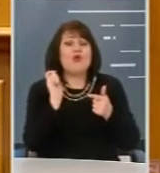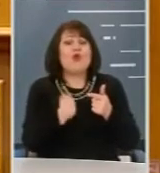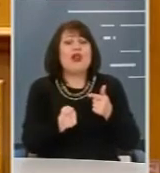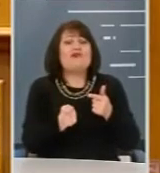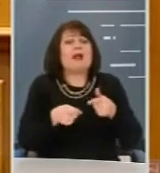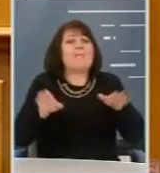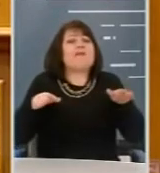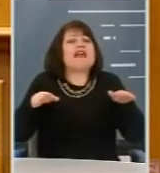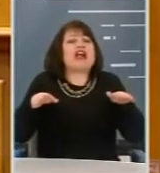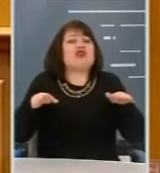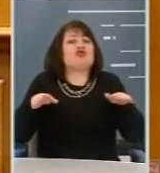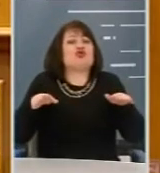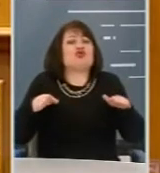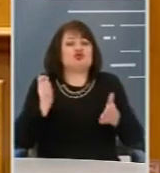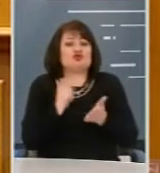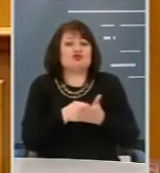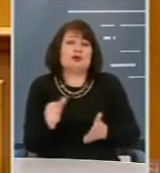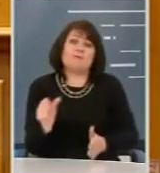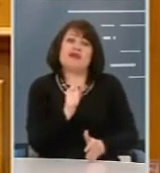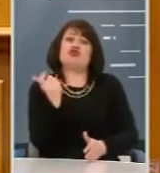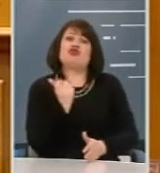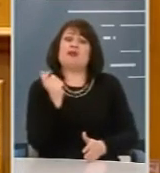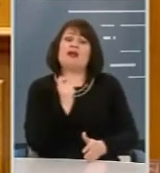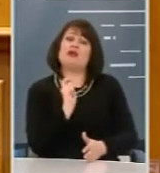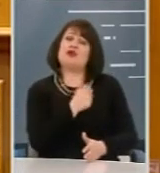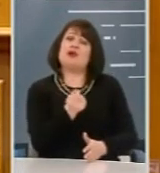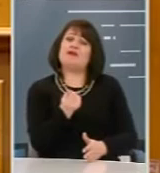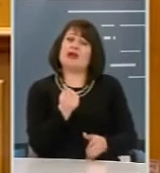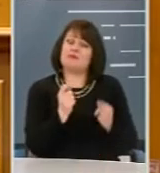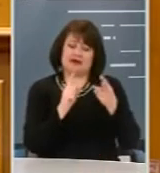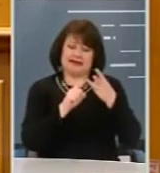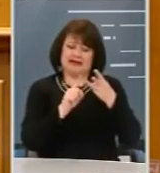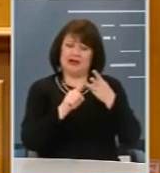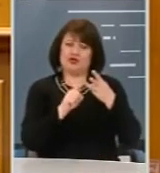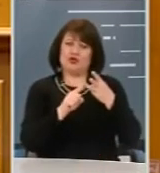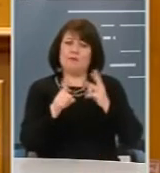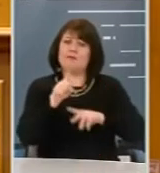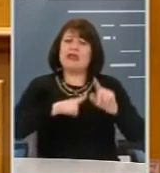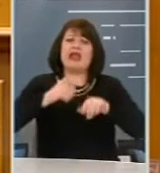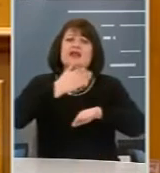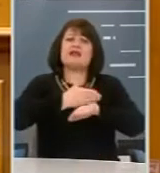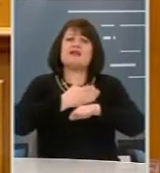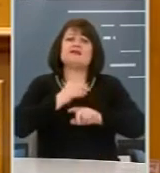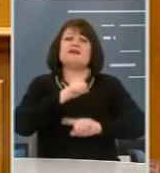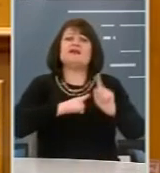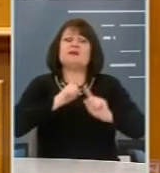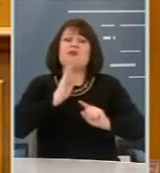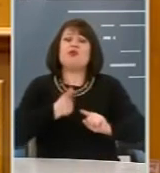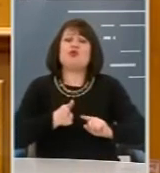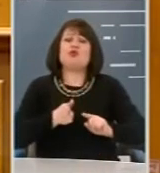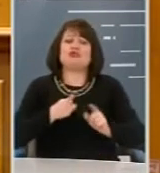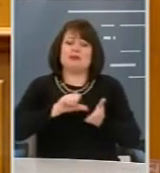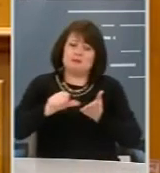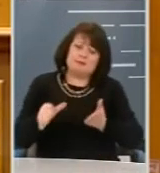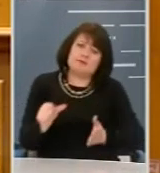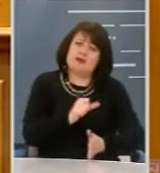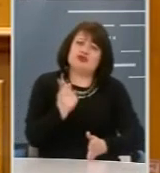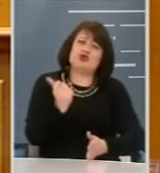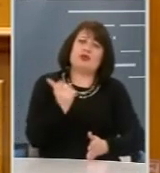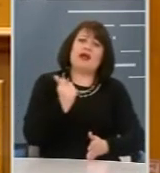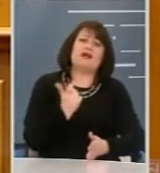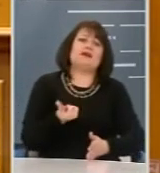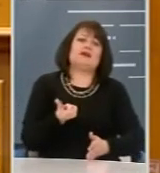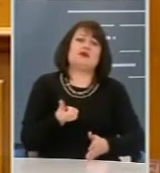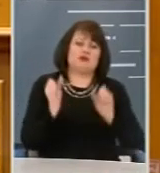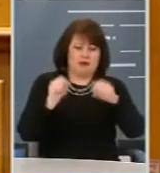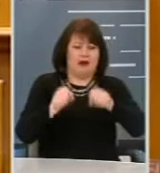τον Πίγασο δεν πιστώθηκε για την απομείωση του δανείου; Τρίτον, με ποιες εγγυήσεις και ποιες δυνατότητες αποπληρωμής αποφασίστηκαν